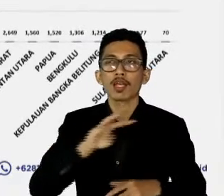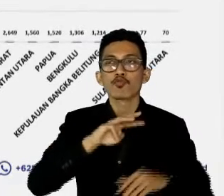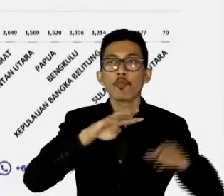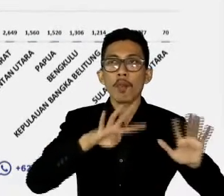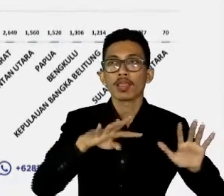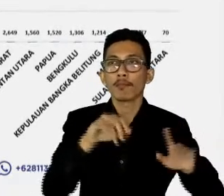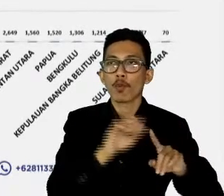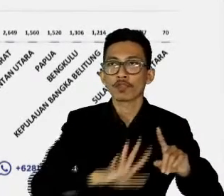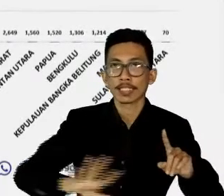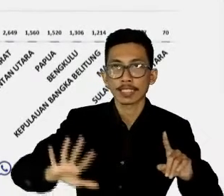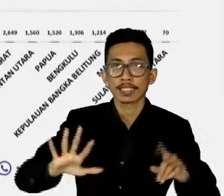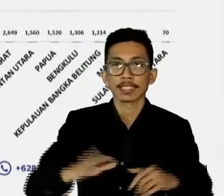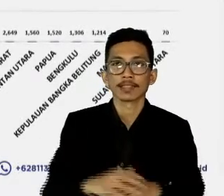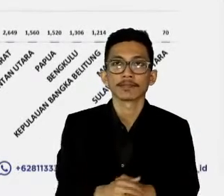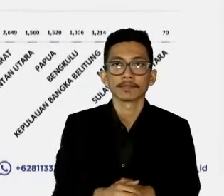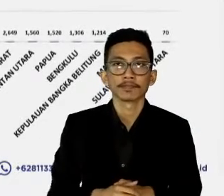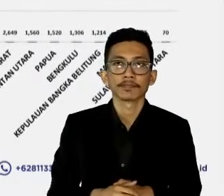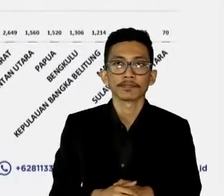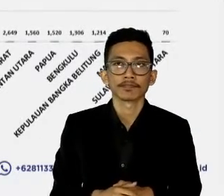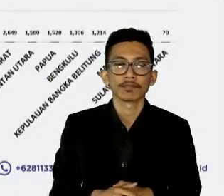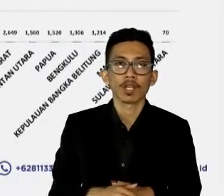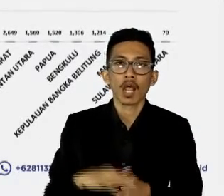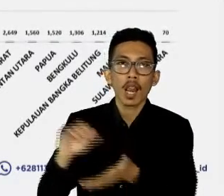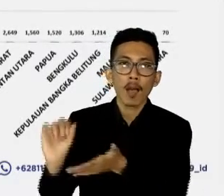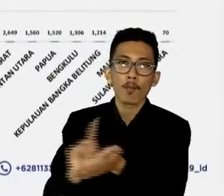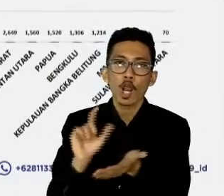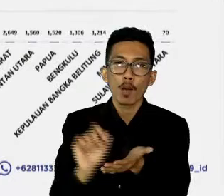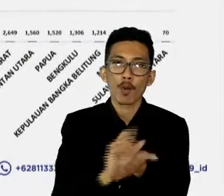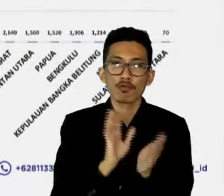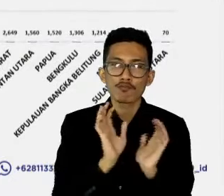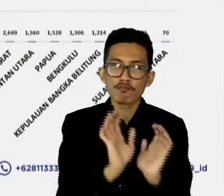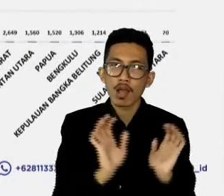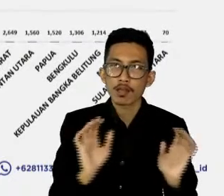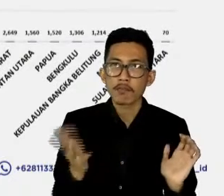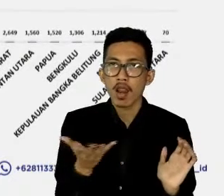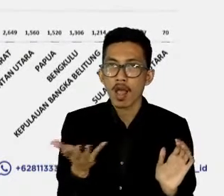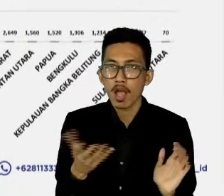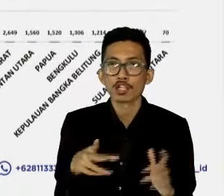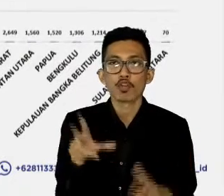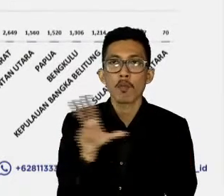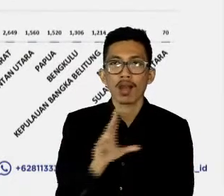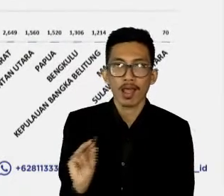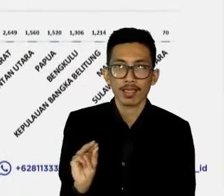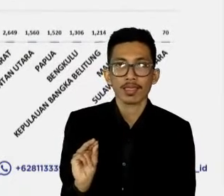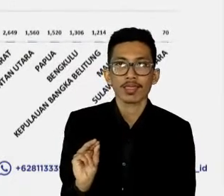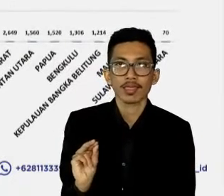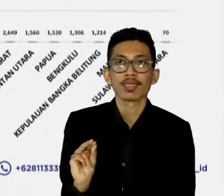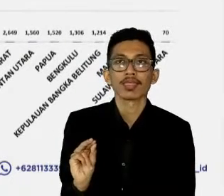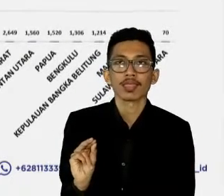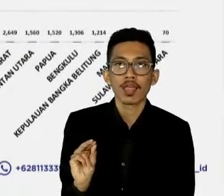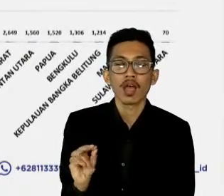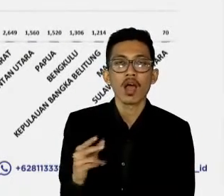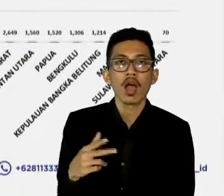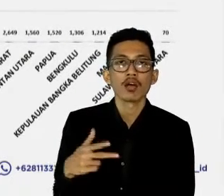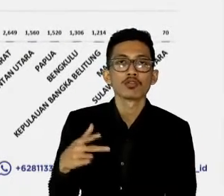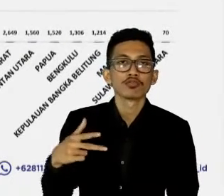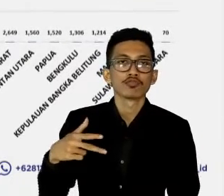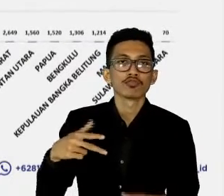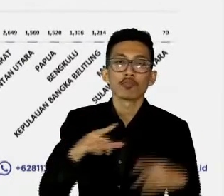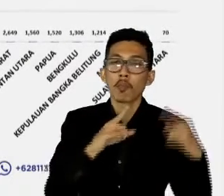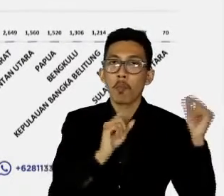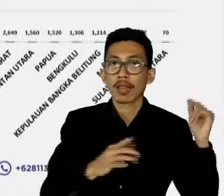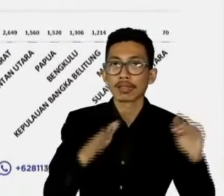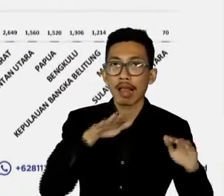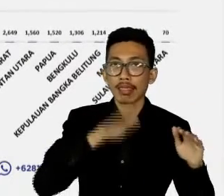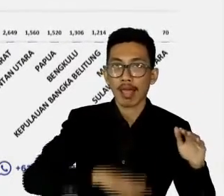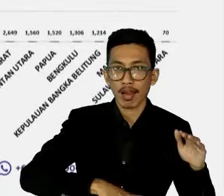kan kumulatif gitu ya. Yang paling banyak laporan kinerjanya ini dari Jawa Barat, kemudian disusul dengan Sumatera Selatan, kemudian